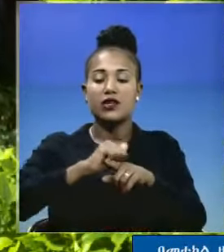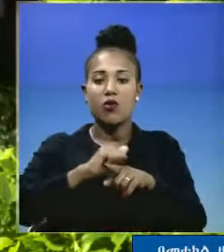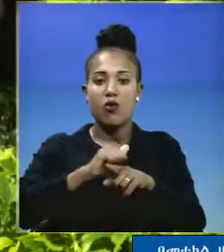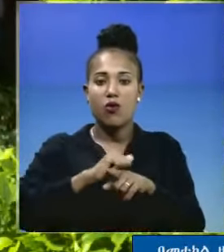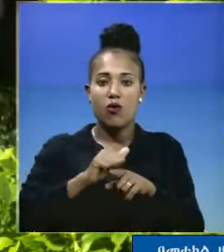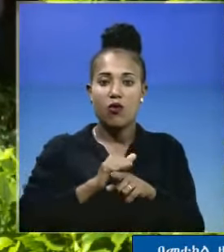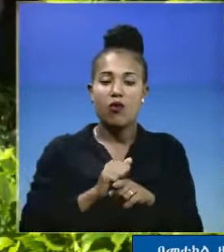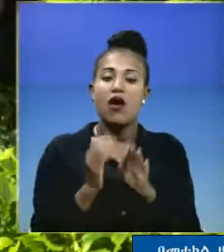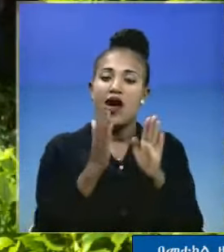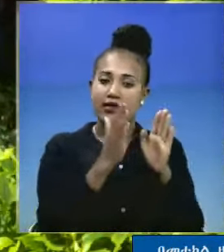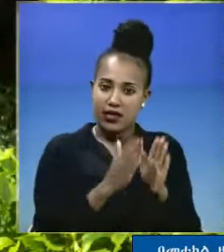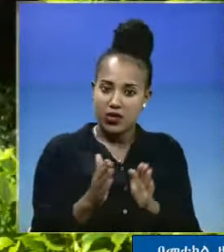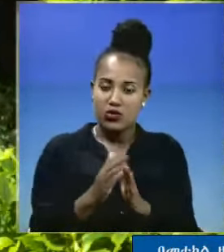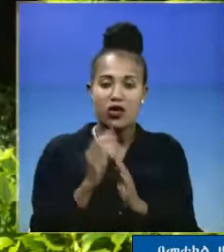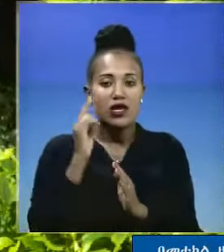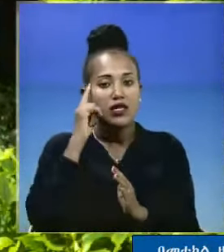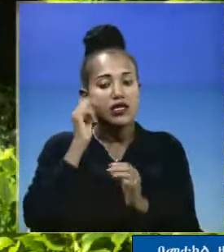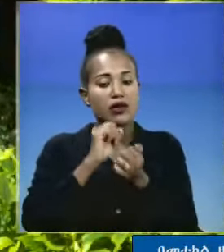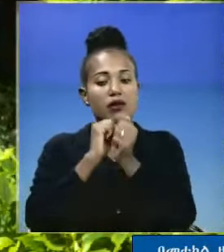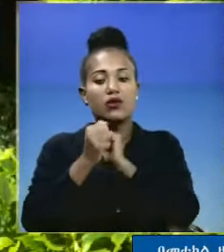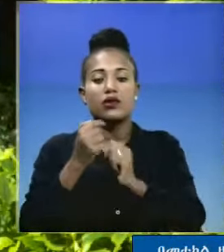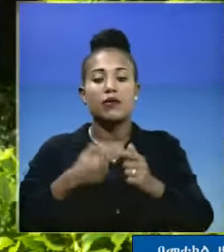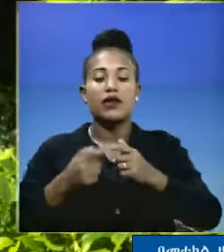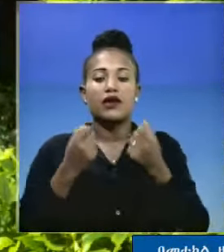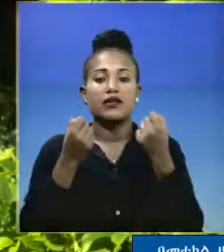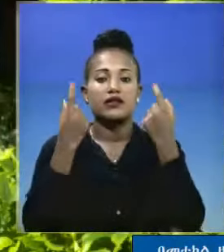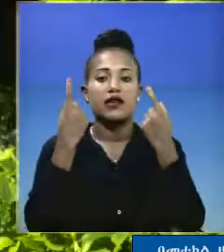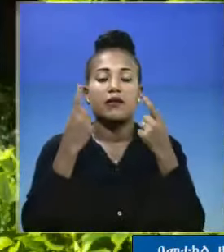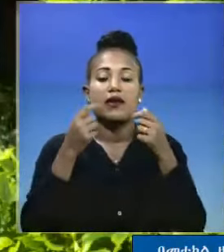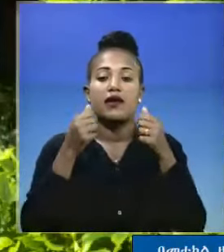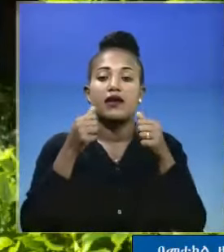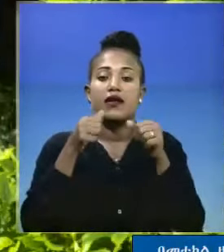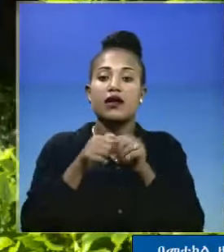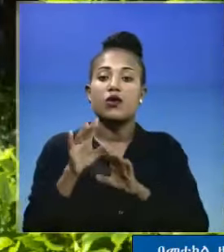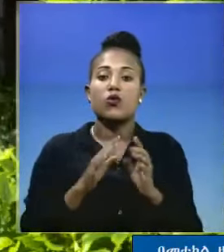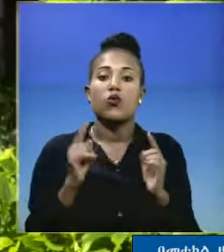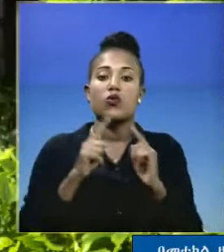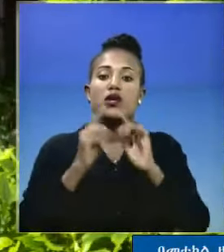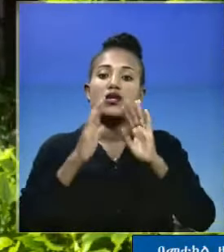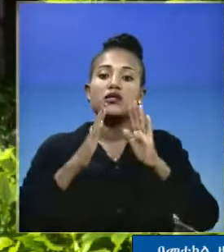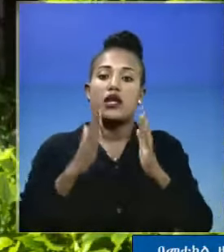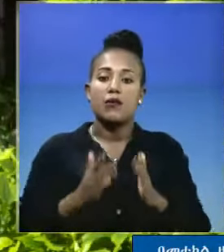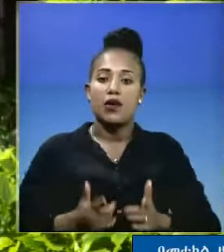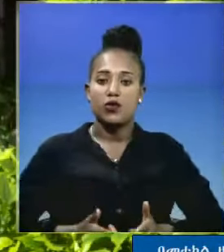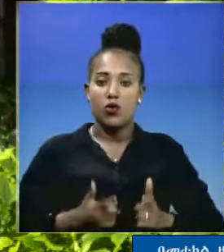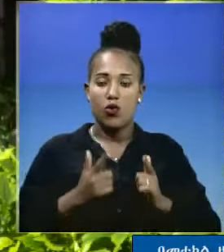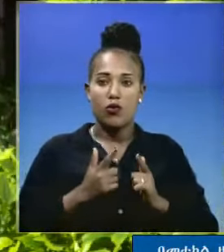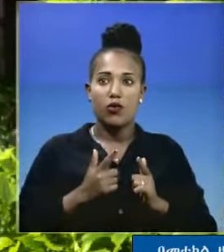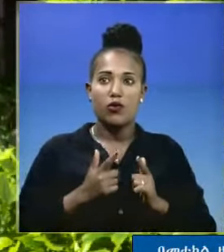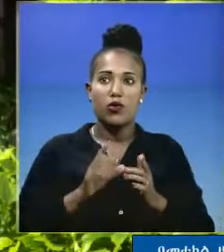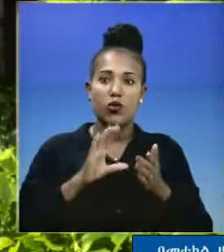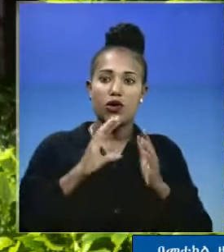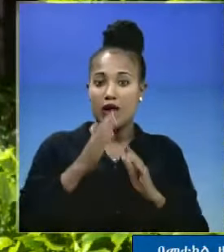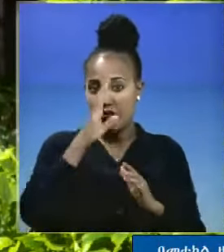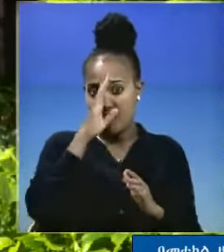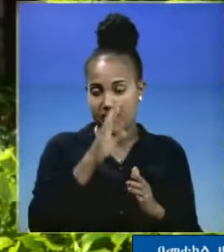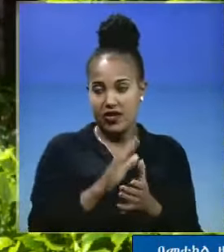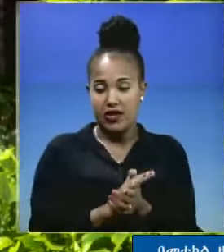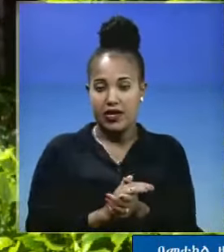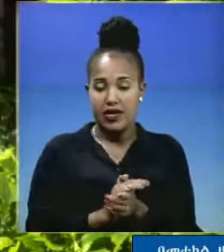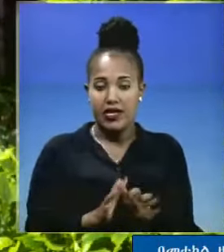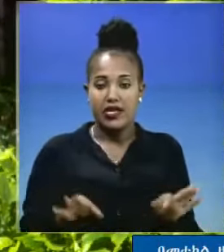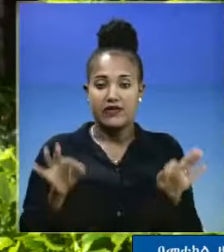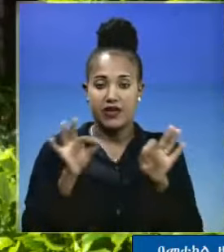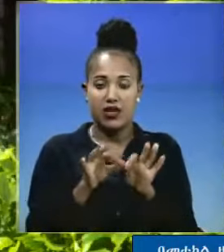አሰልጥኖ አዘጋጅቶ የአመለካከት ለውጥ እንዲያመጣ ግንዛቤ እንዲያሳድር አድርጎ ወደ ሰላማዊ ኑሮ የሚኖርበትን ሁኔታ